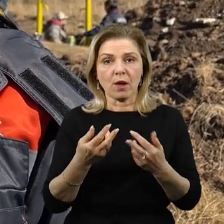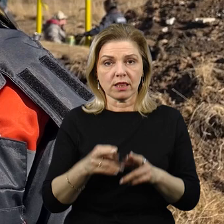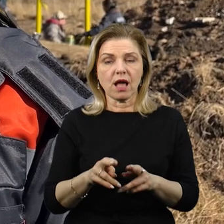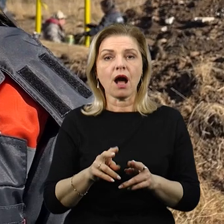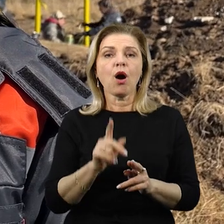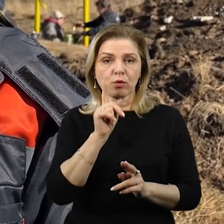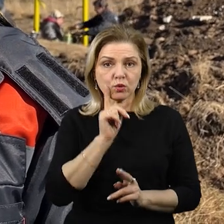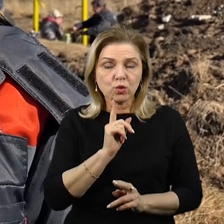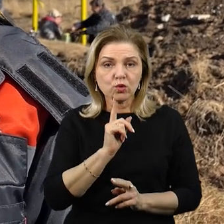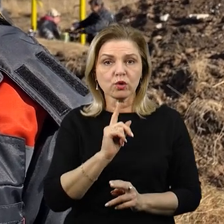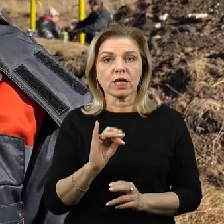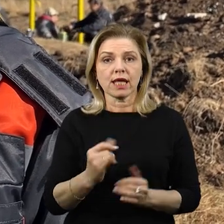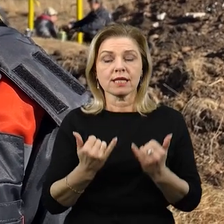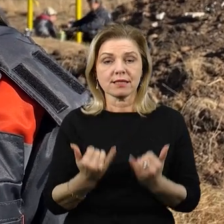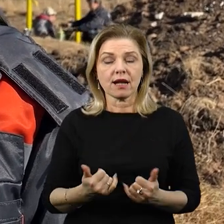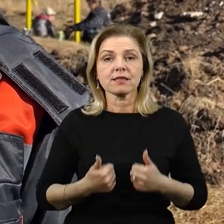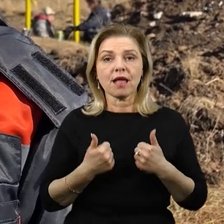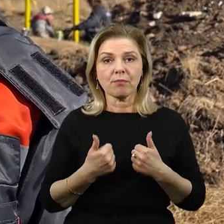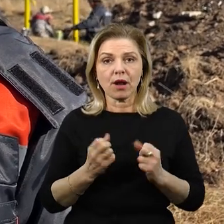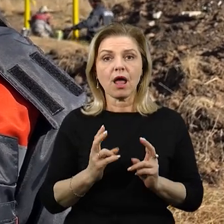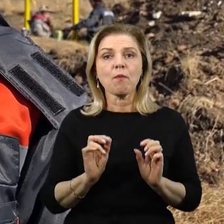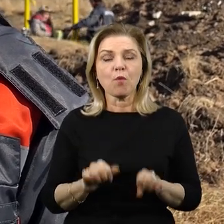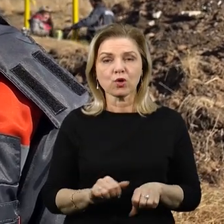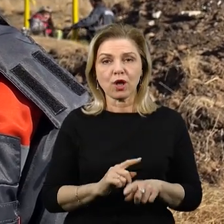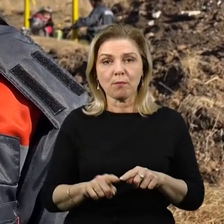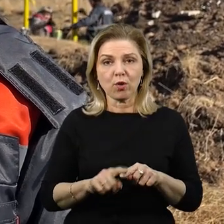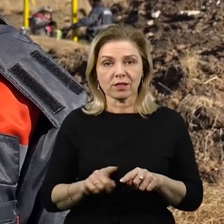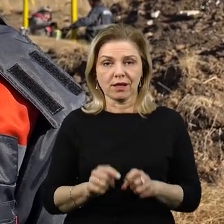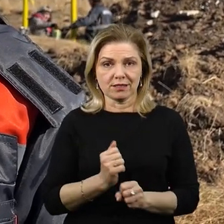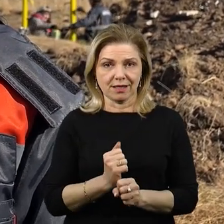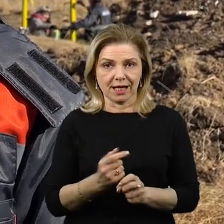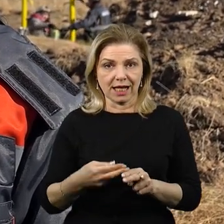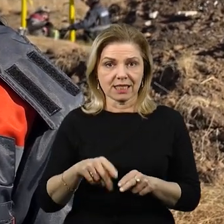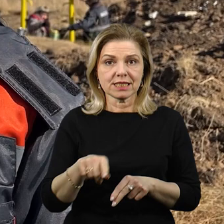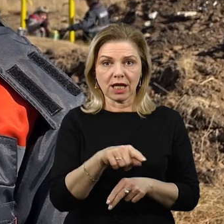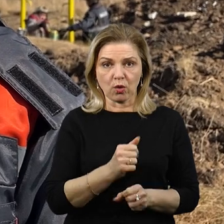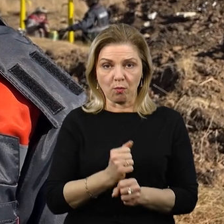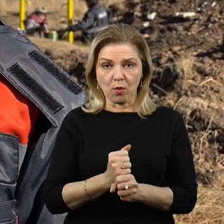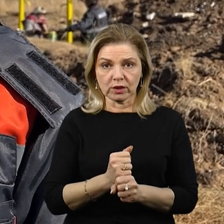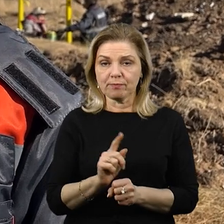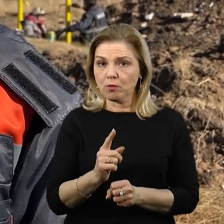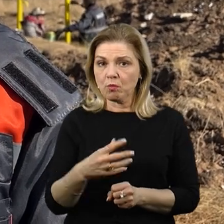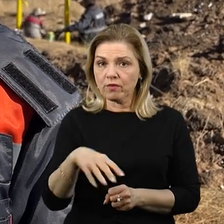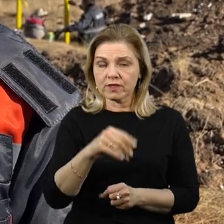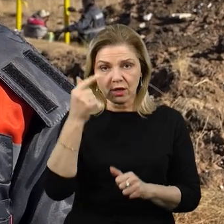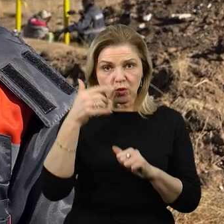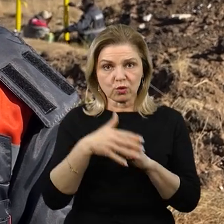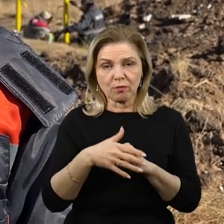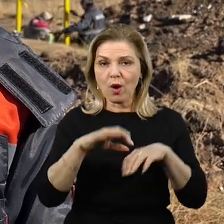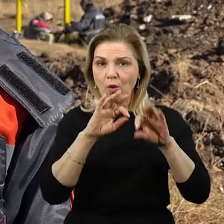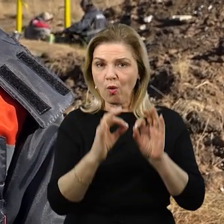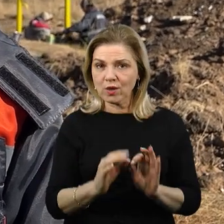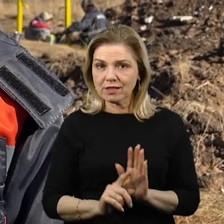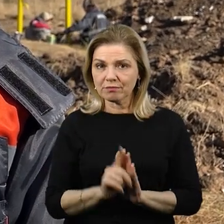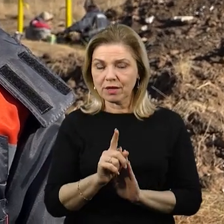зручності і зараз ми намагаємося якомога швидше виконати ці роботи тому що всі розуміємо що вже прийшла осінь вже